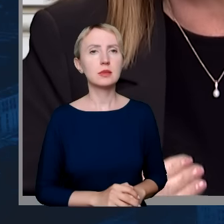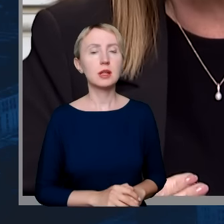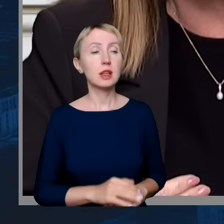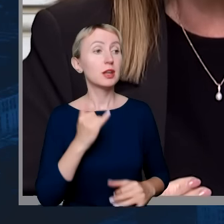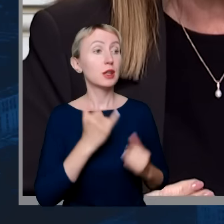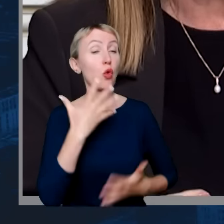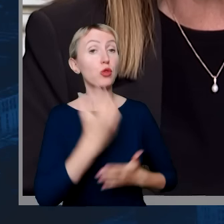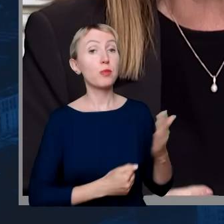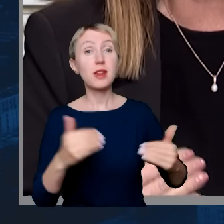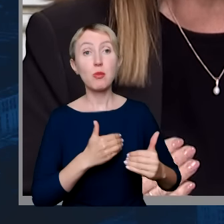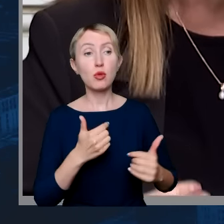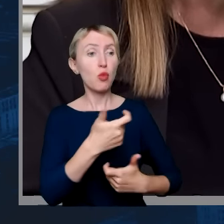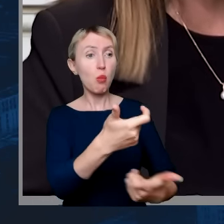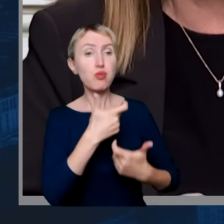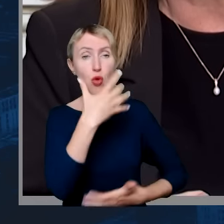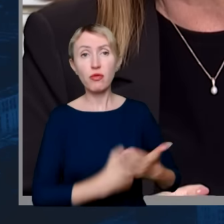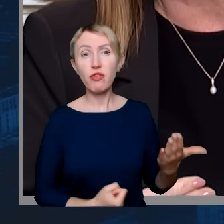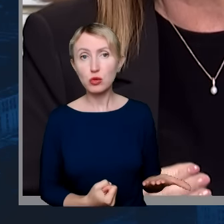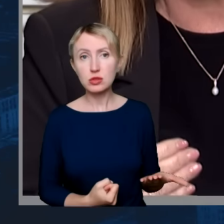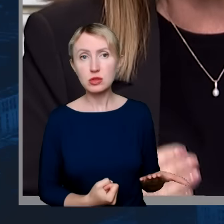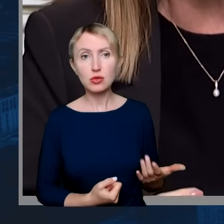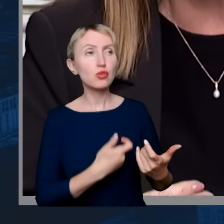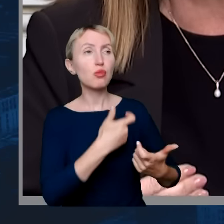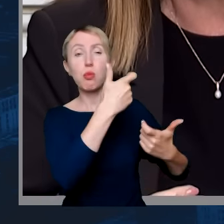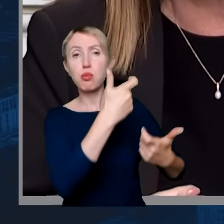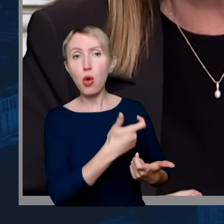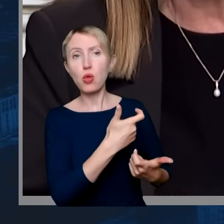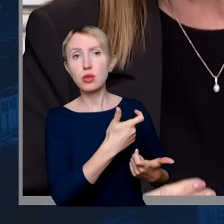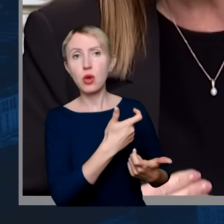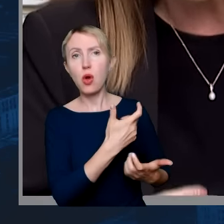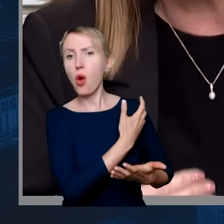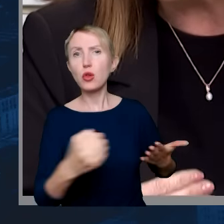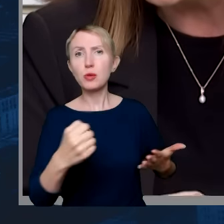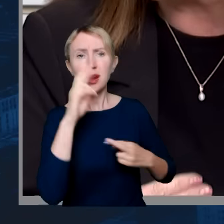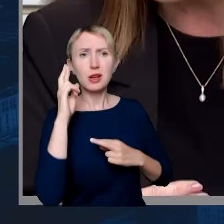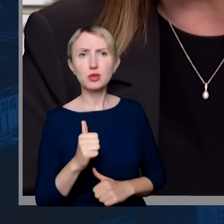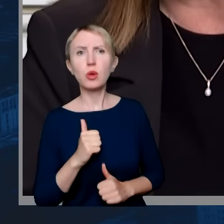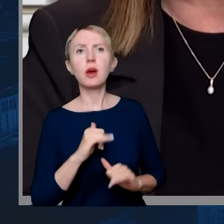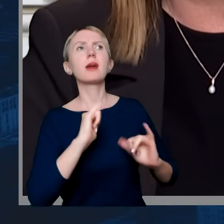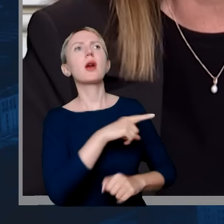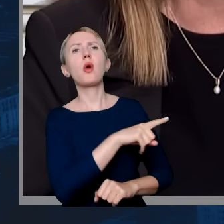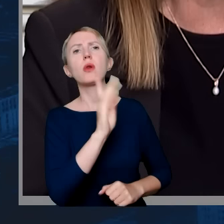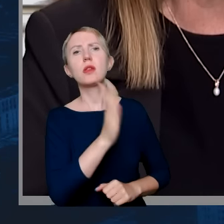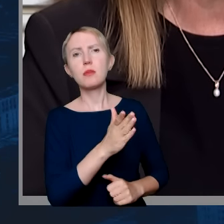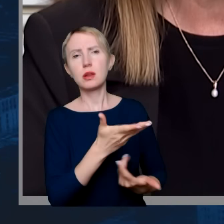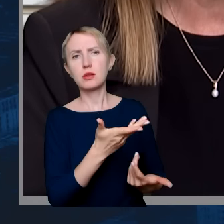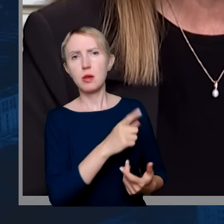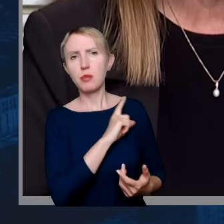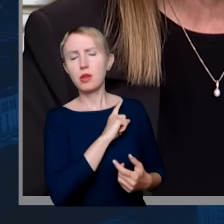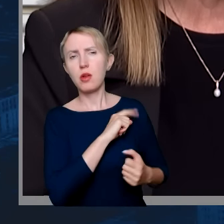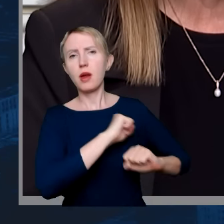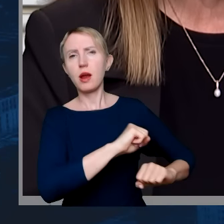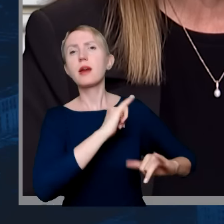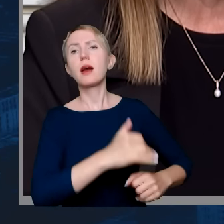użycia broni, jeśli się tę broń odbiera żołnierzom, to jak oni mają strzec? Ale pan senator jeszcze też powiedział